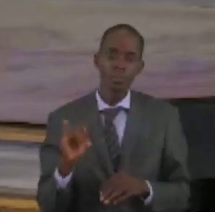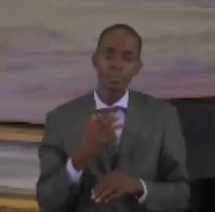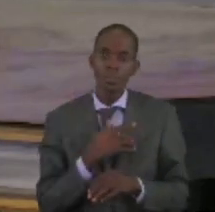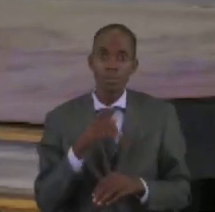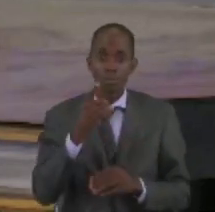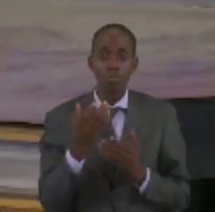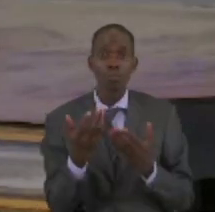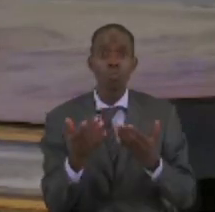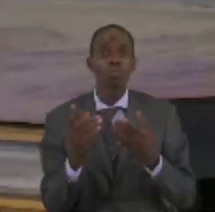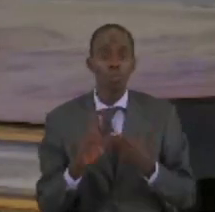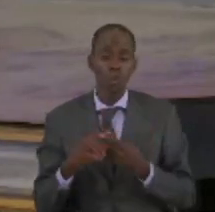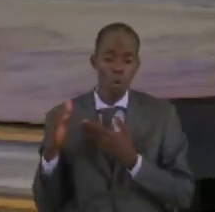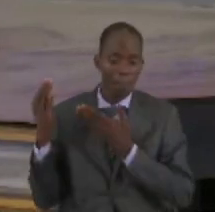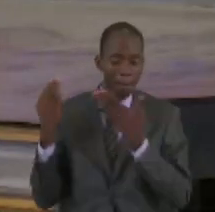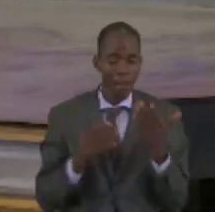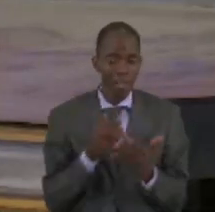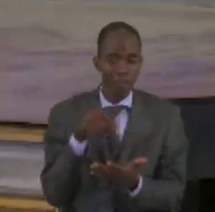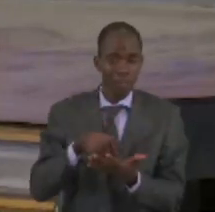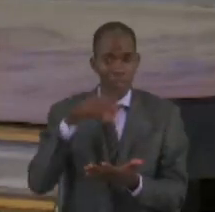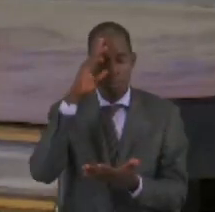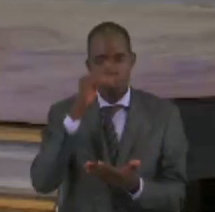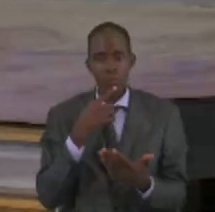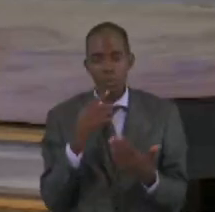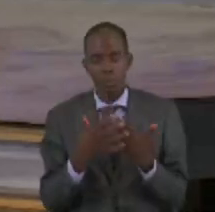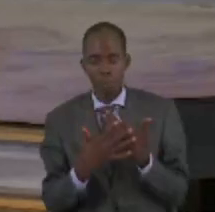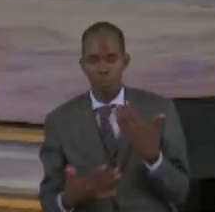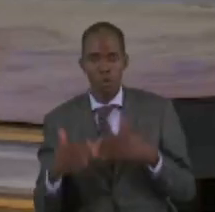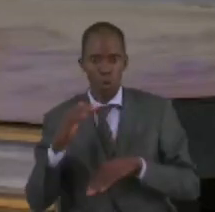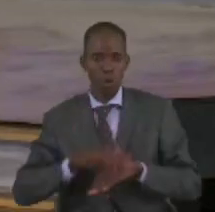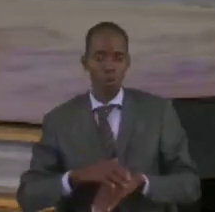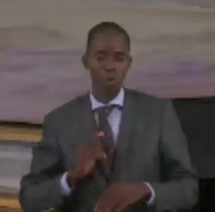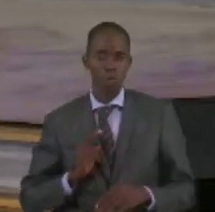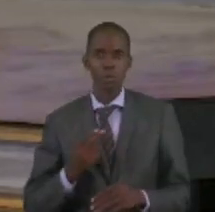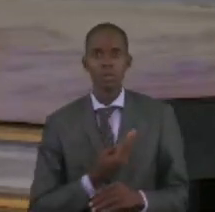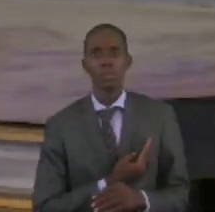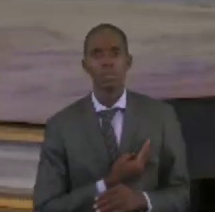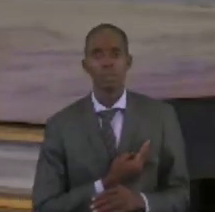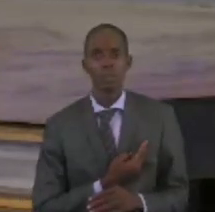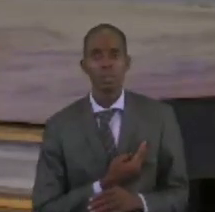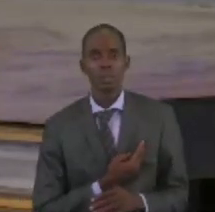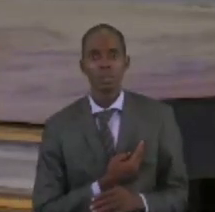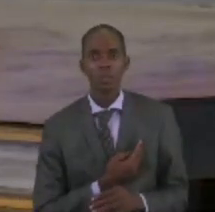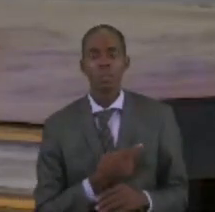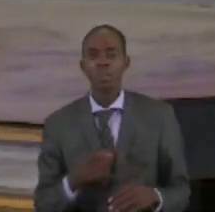vous voulez faire retomber sur nous le sang de cet homme.